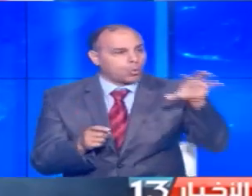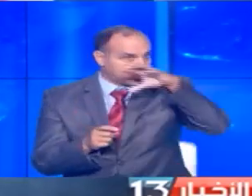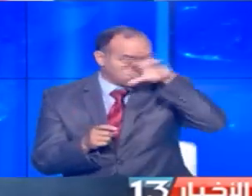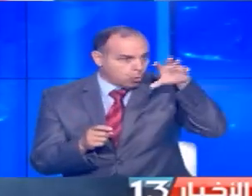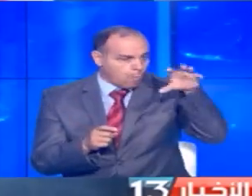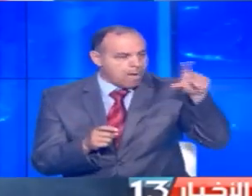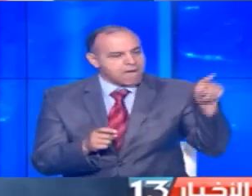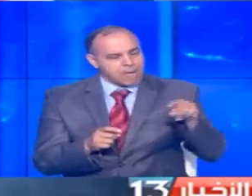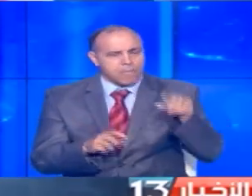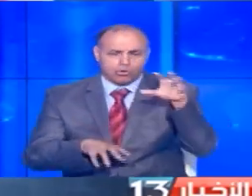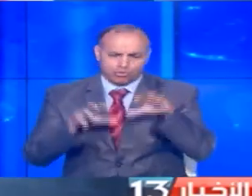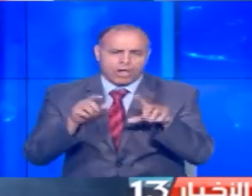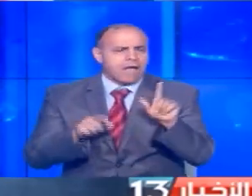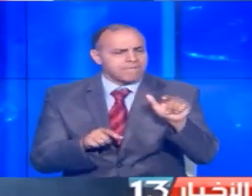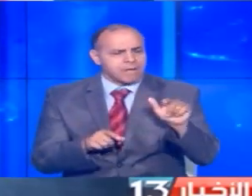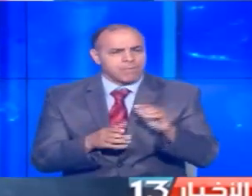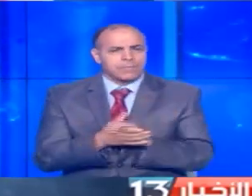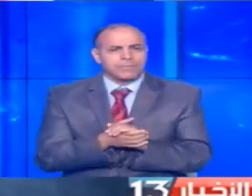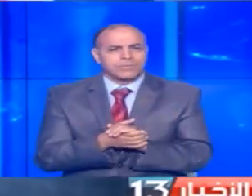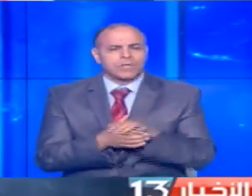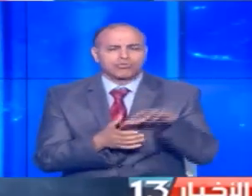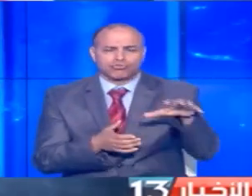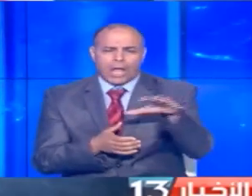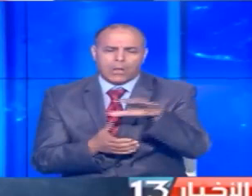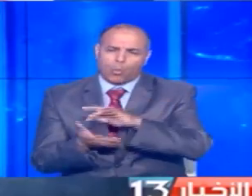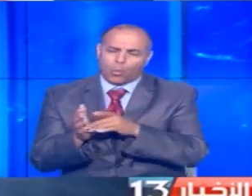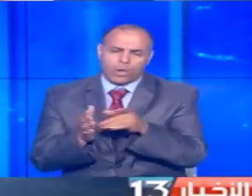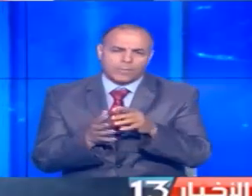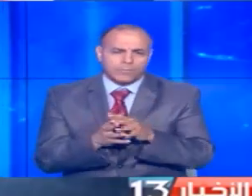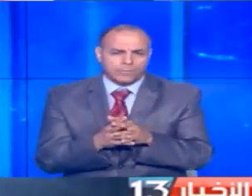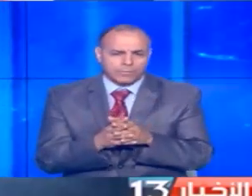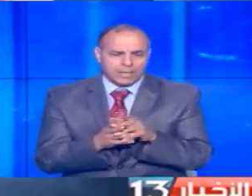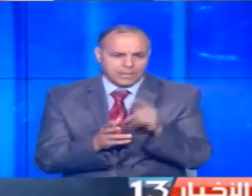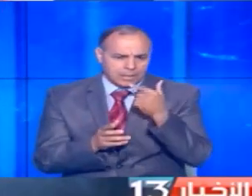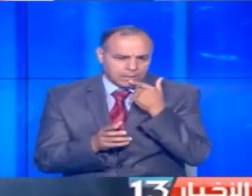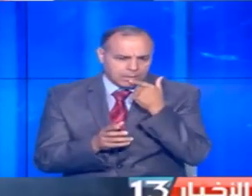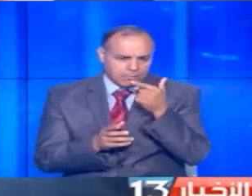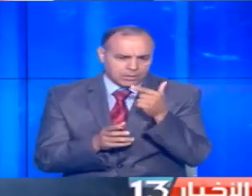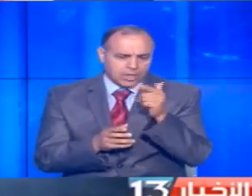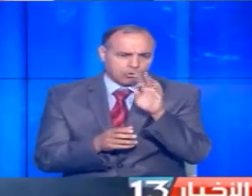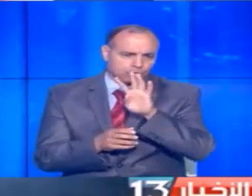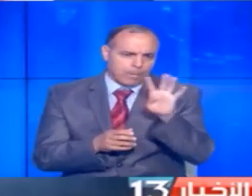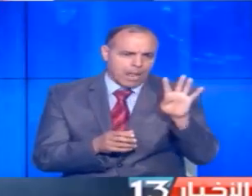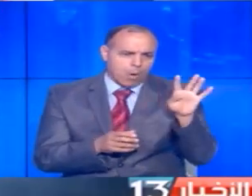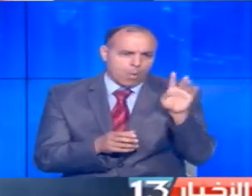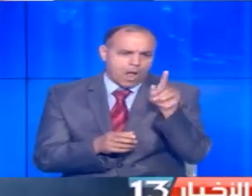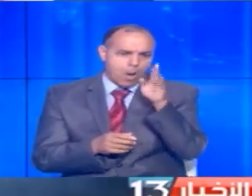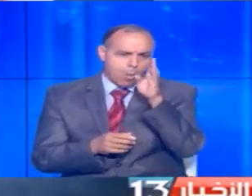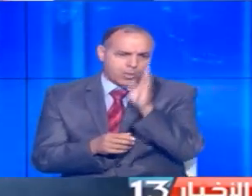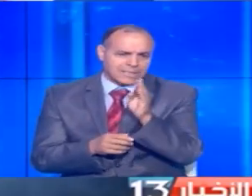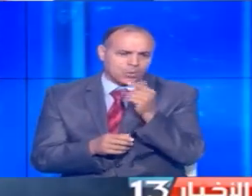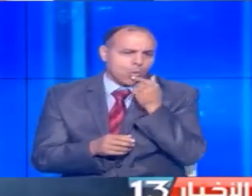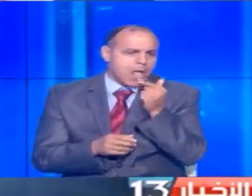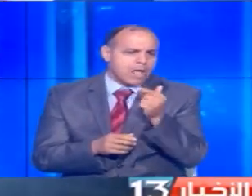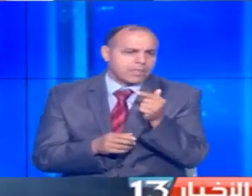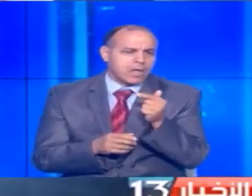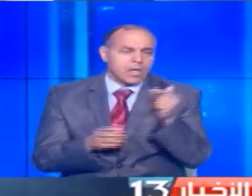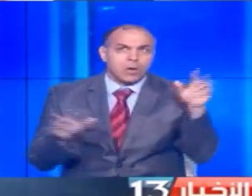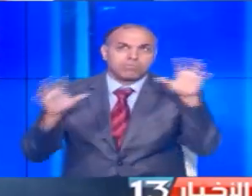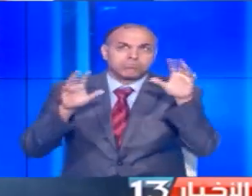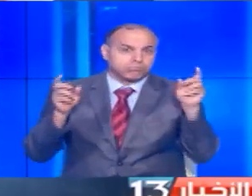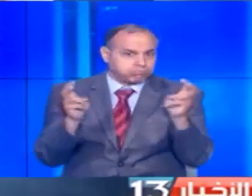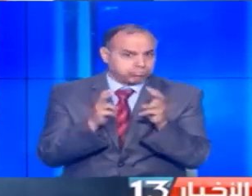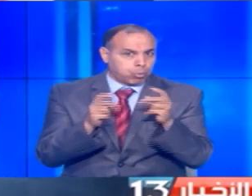بتكون مصحوبة بأمطار في أغلب الجهات تقريبا، وأخص بالذكر مناطق الشمال والوسط، حيث ستكون هذه السحب الرعدية